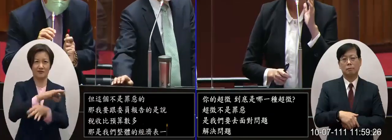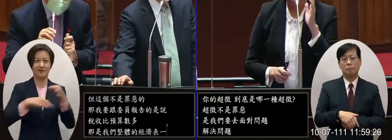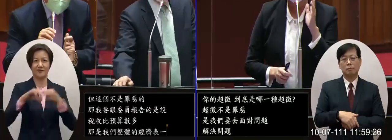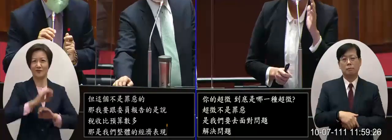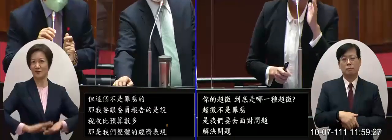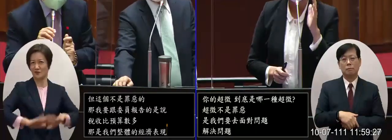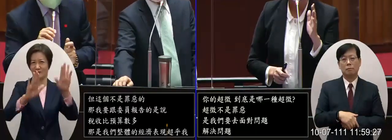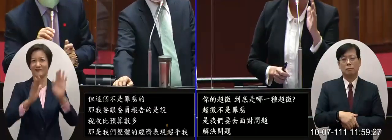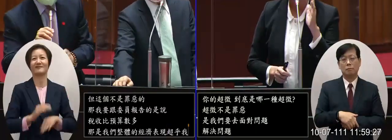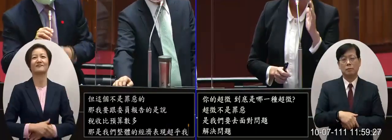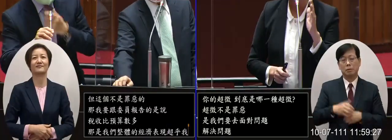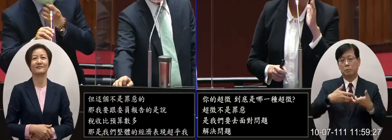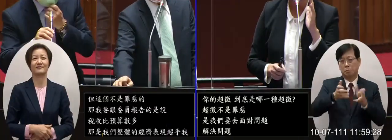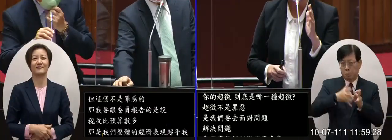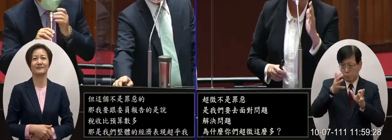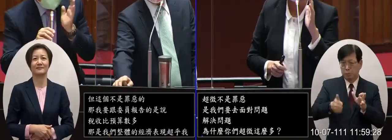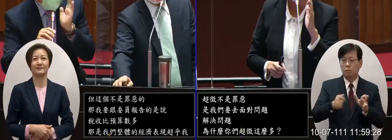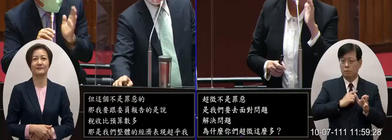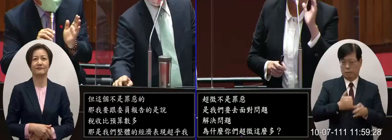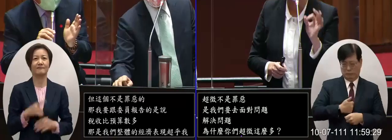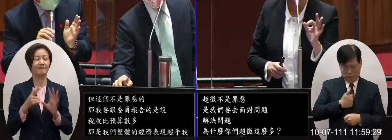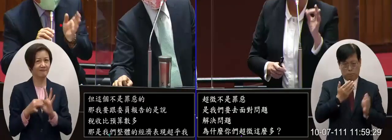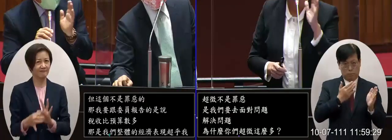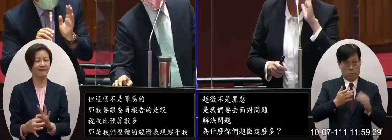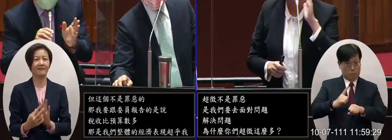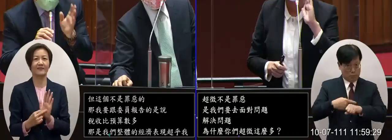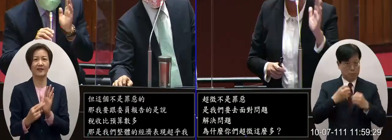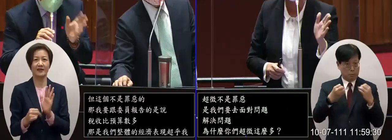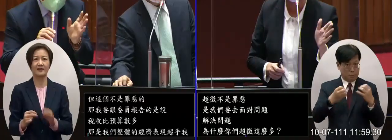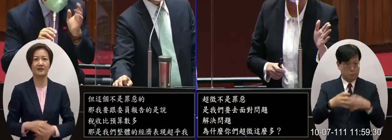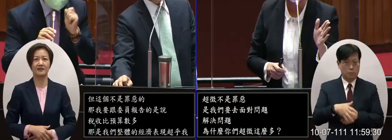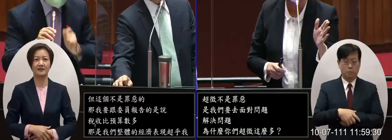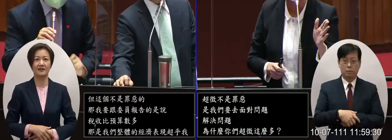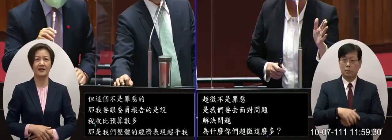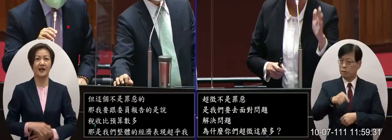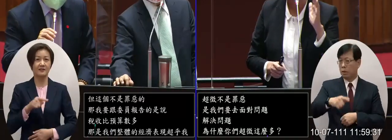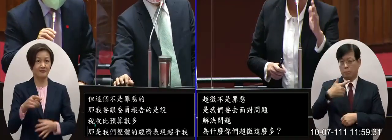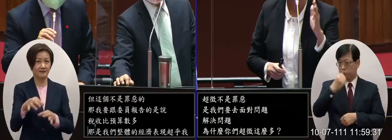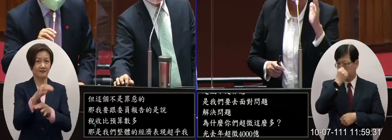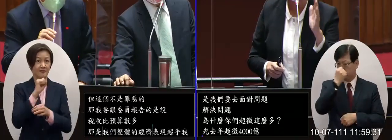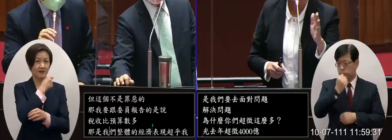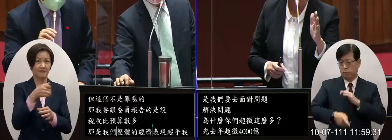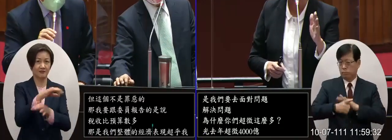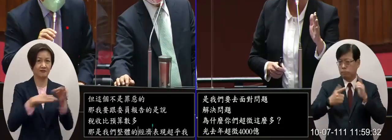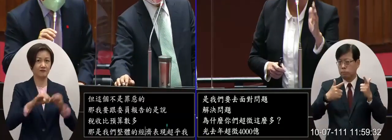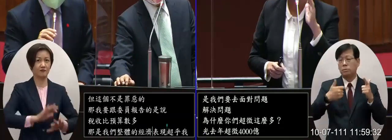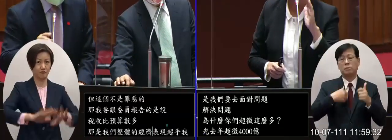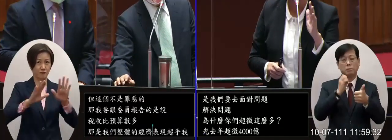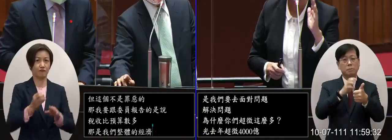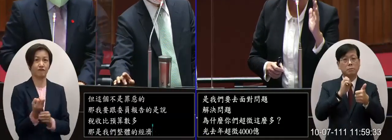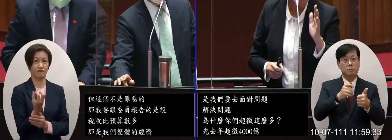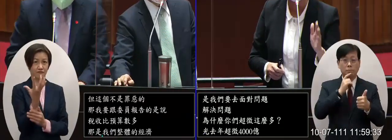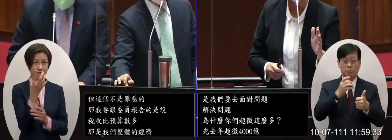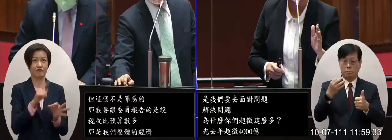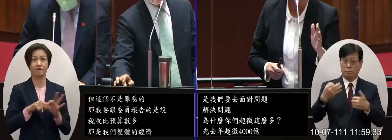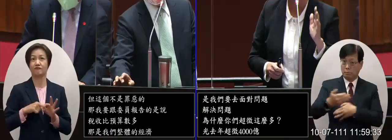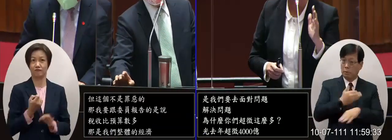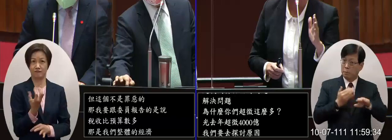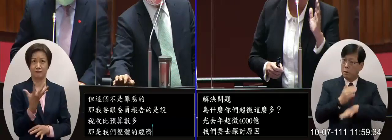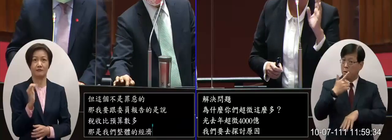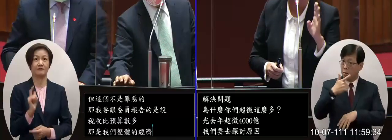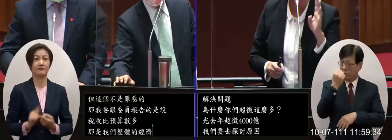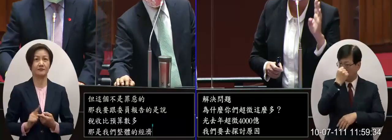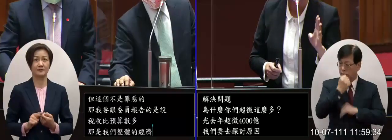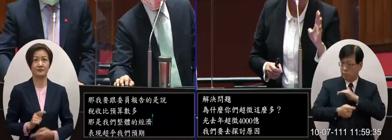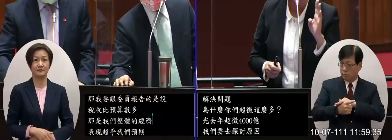超乎我们的预期。 部长，我现在是很理性的， 所以这个基本上你不能否定这个经济表现所造成的结果。 超增不是罪恶，